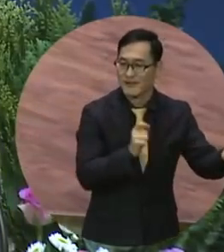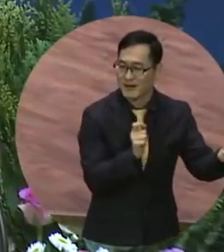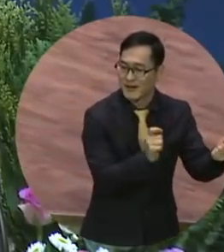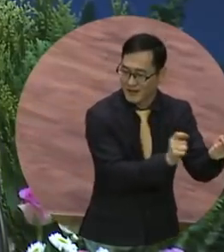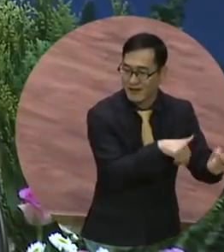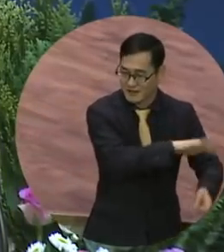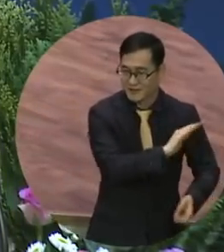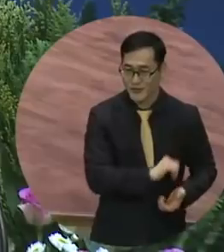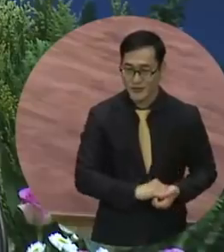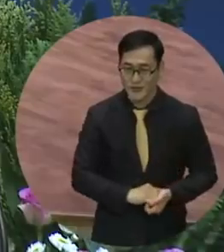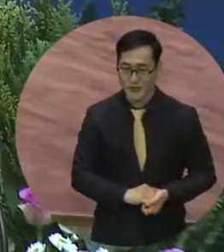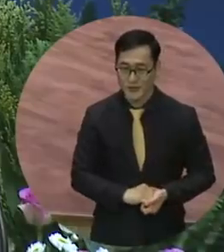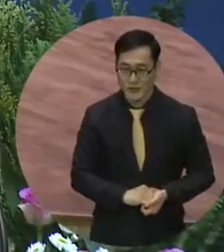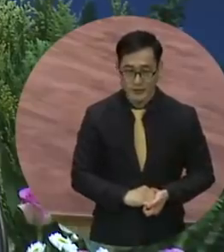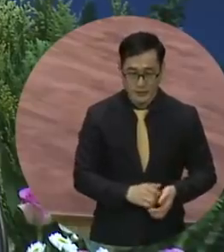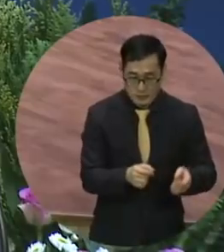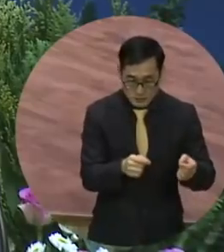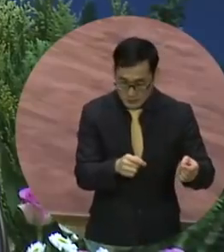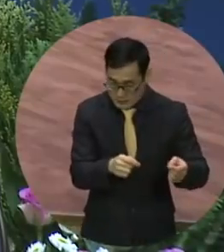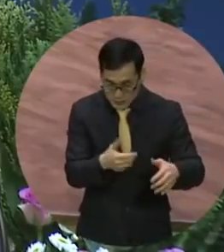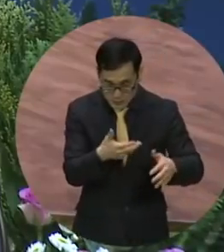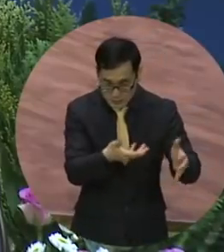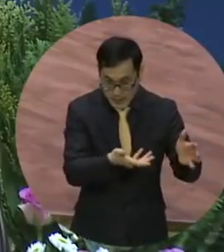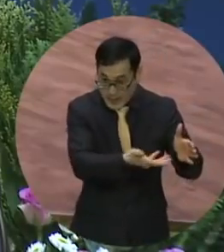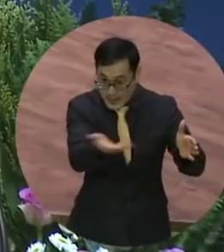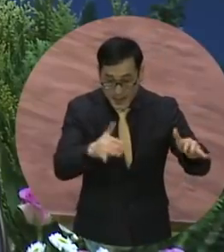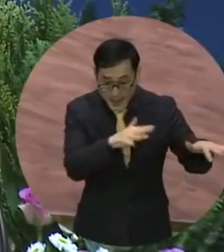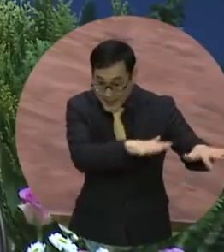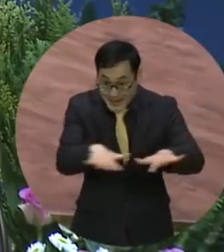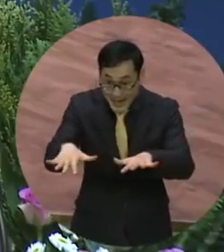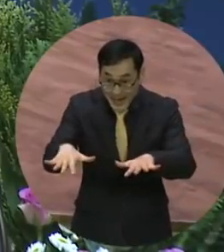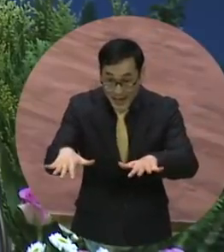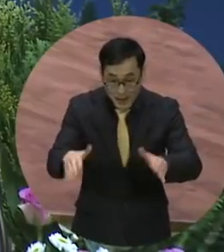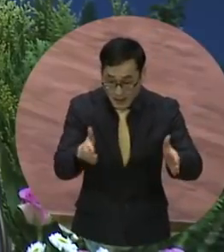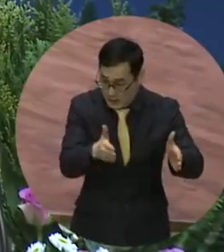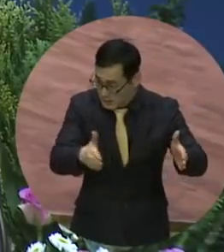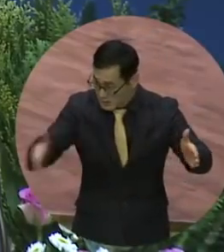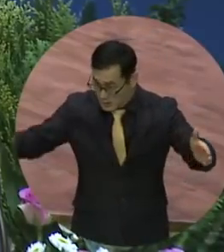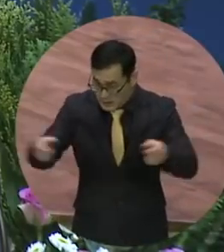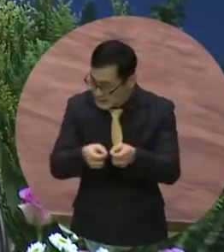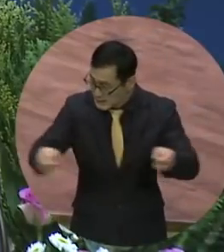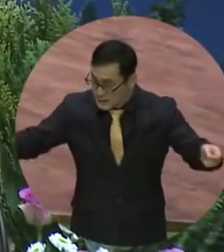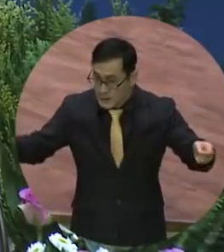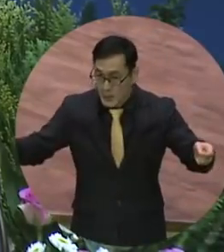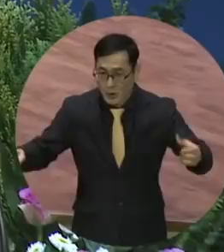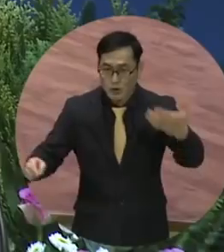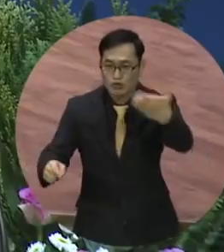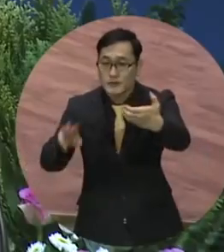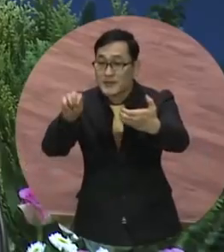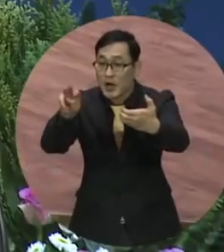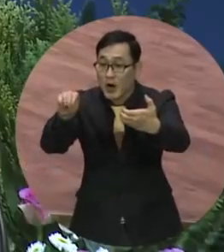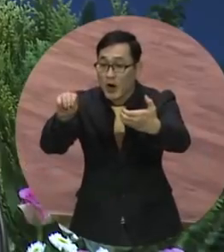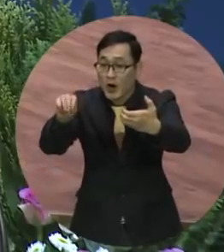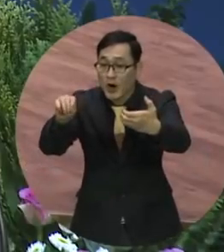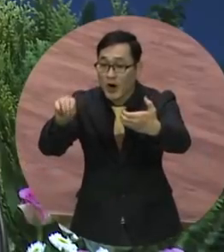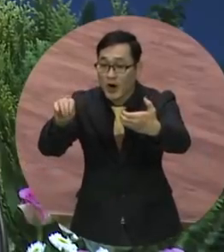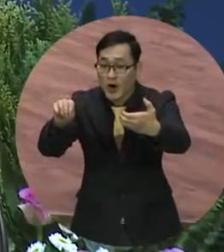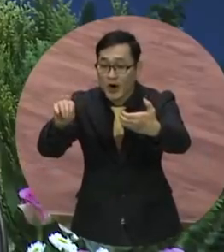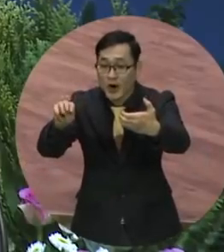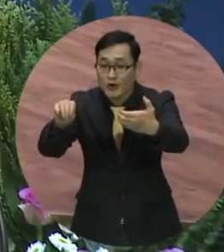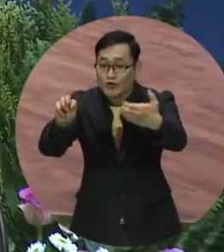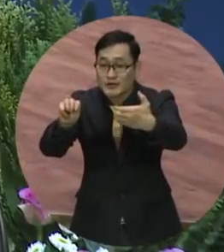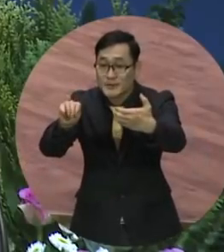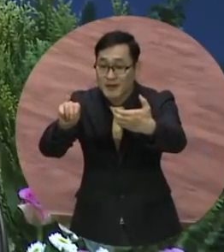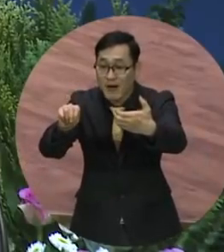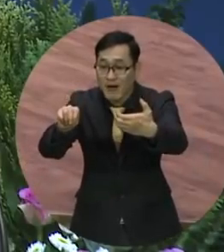8절에 보면요, 그 거리가 한 50칸쯤 되었다. 50칸은 요즘 말하면 90m 정도 돼요.